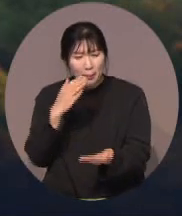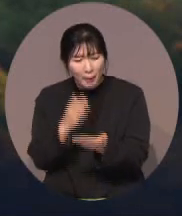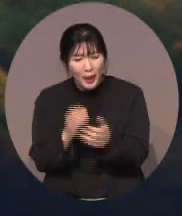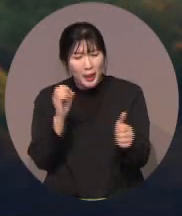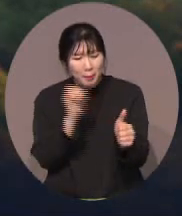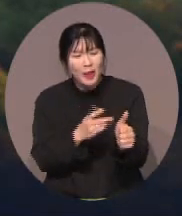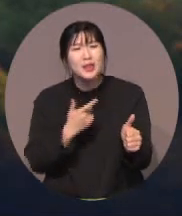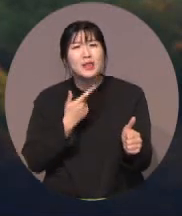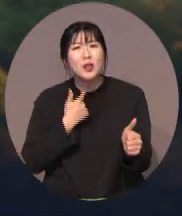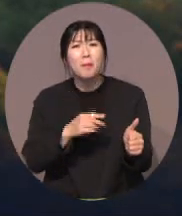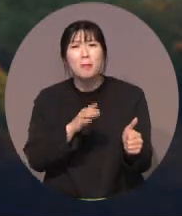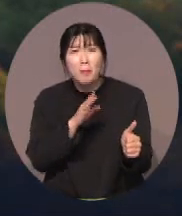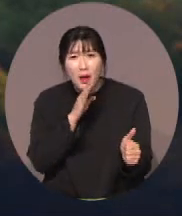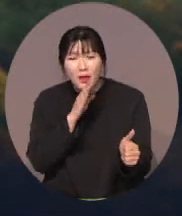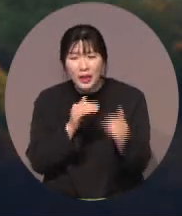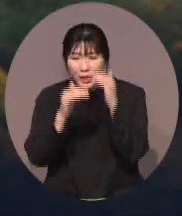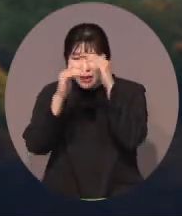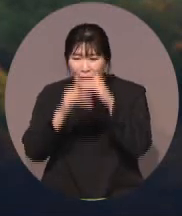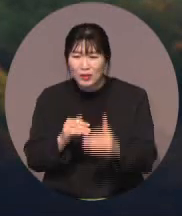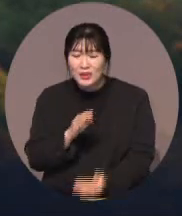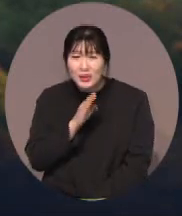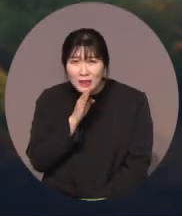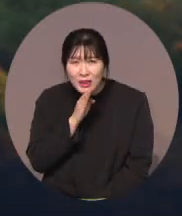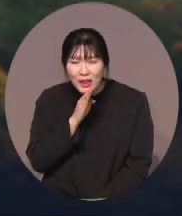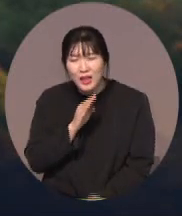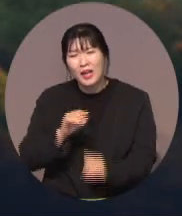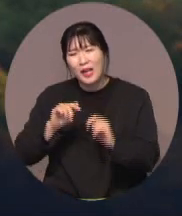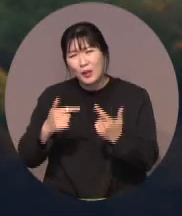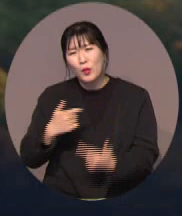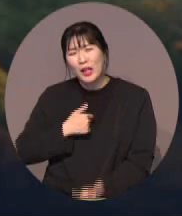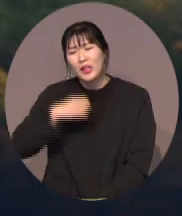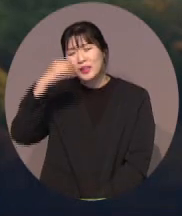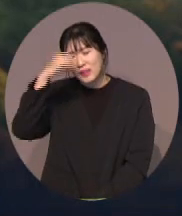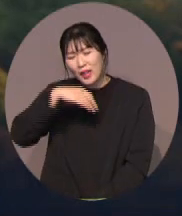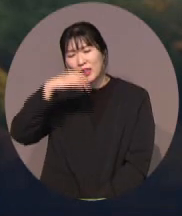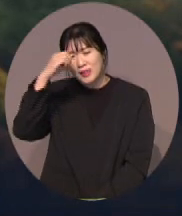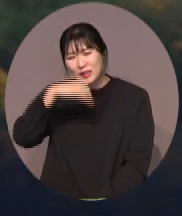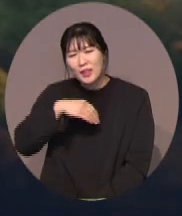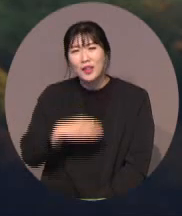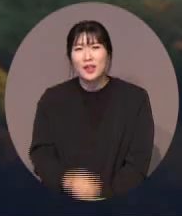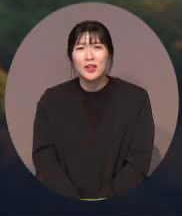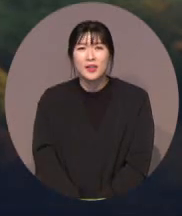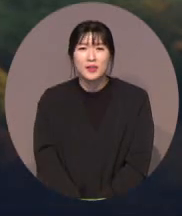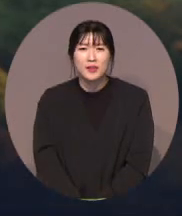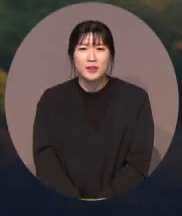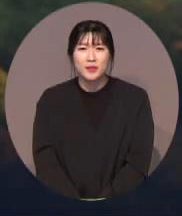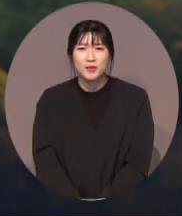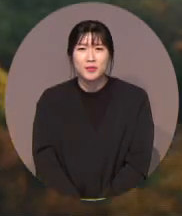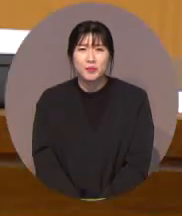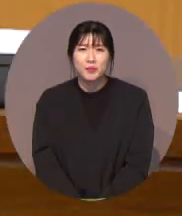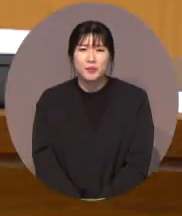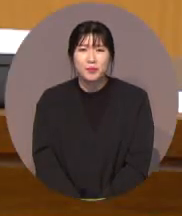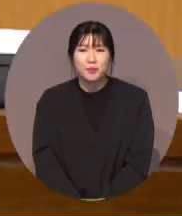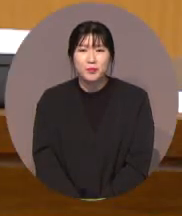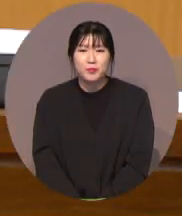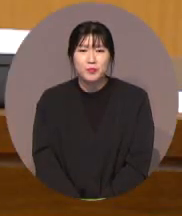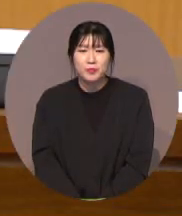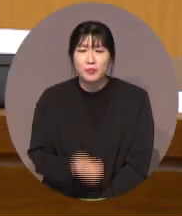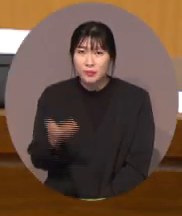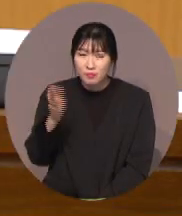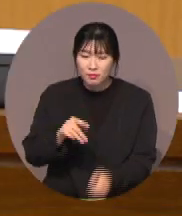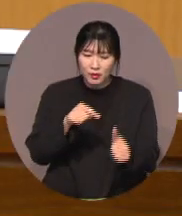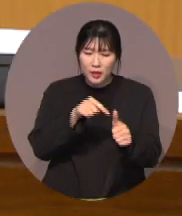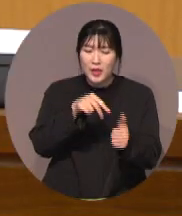얘기를 한 거고 근데 그 조율이란 게 내가 지어낸 거예요.